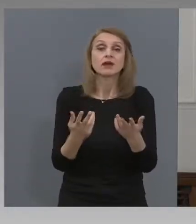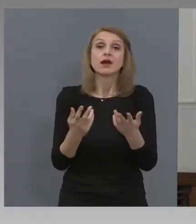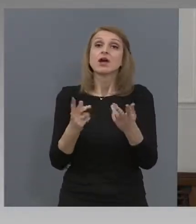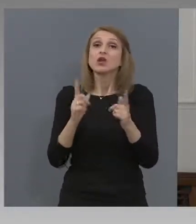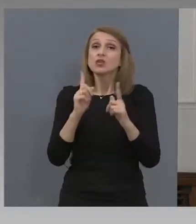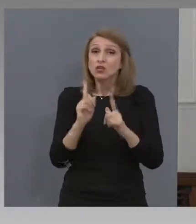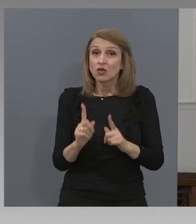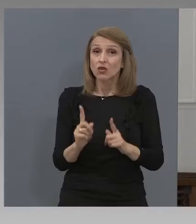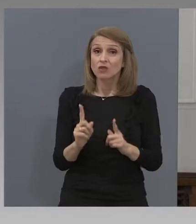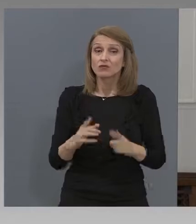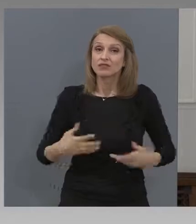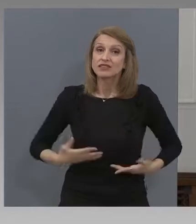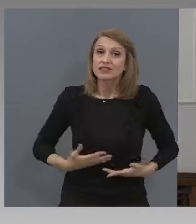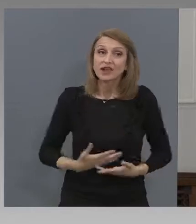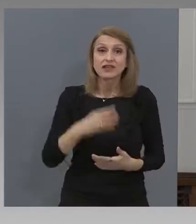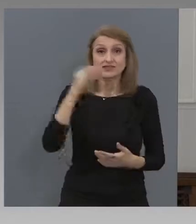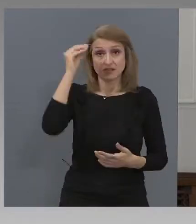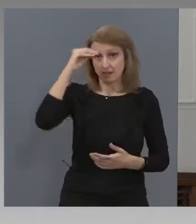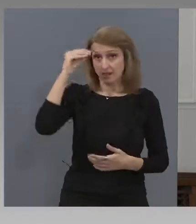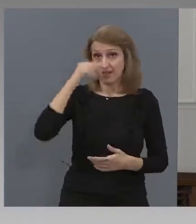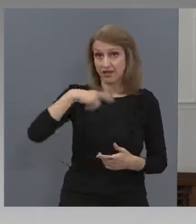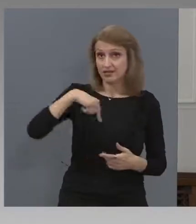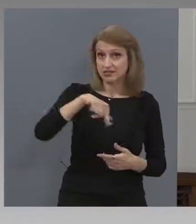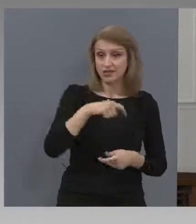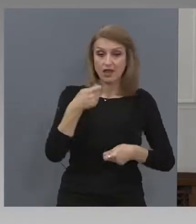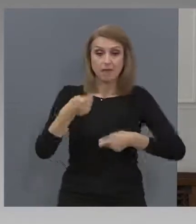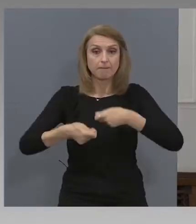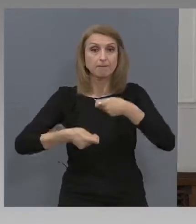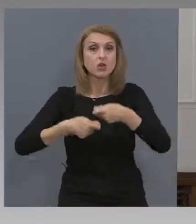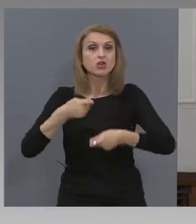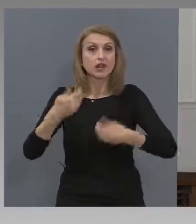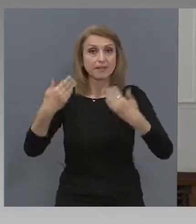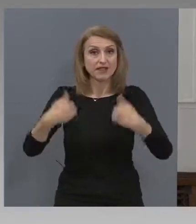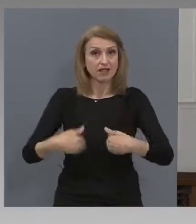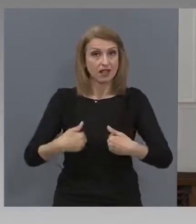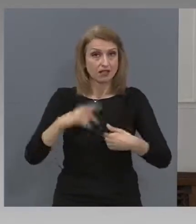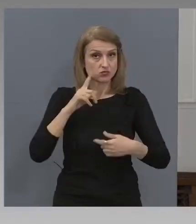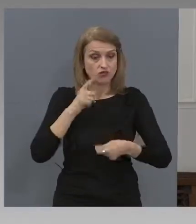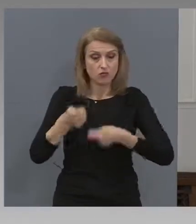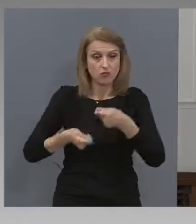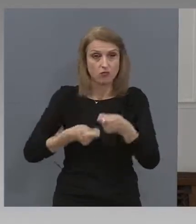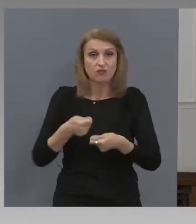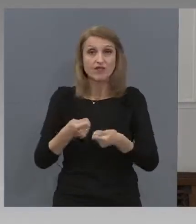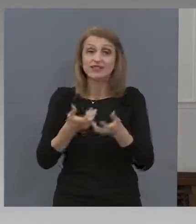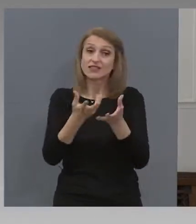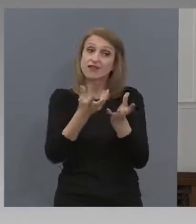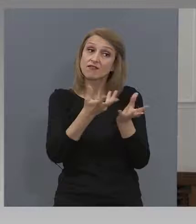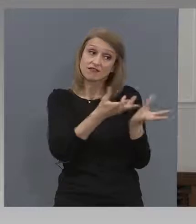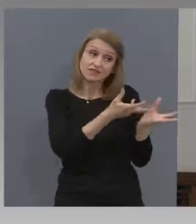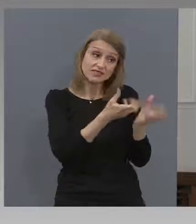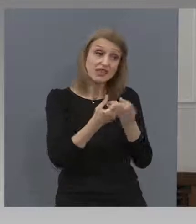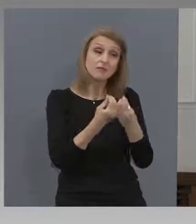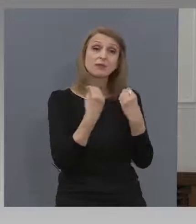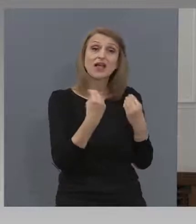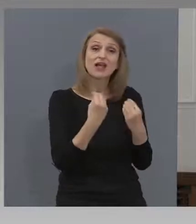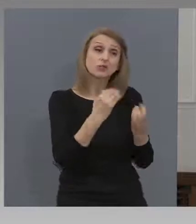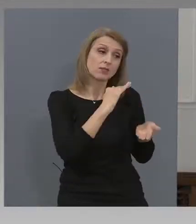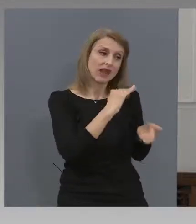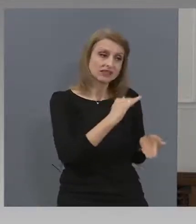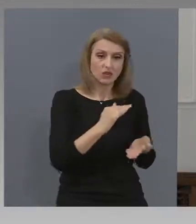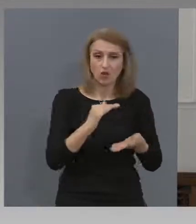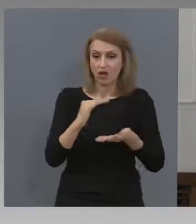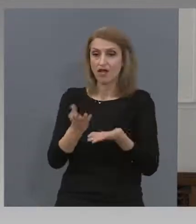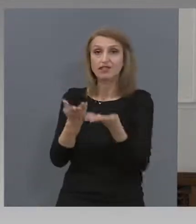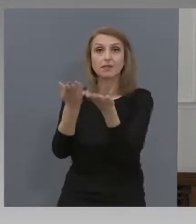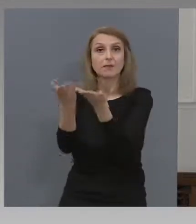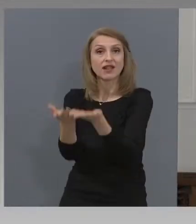в интерес на българския потребител да вземем онази стока, да предложим нея по такъв начин, че